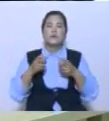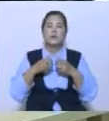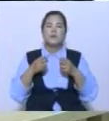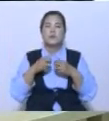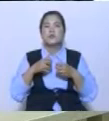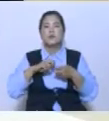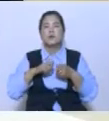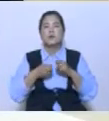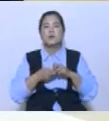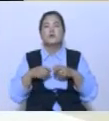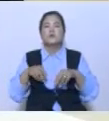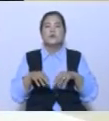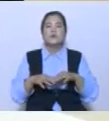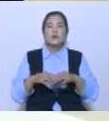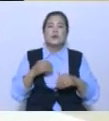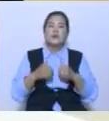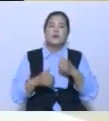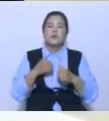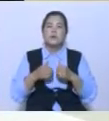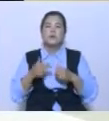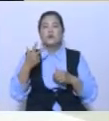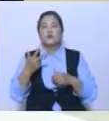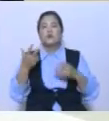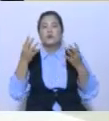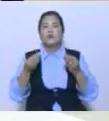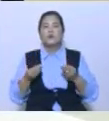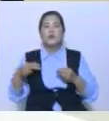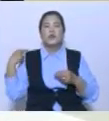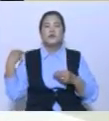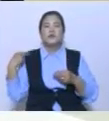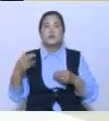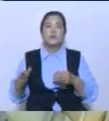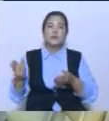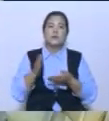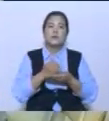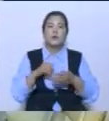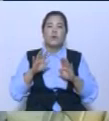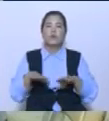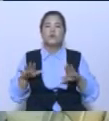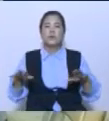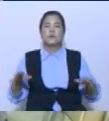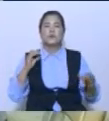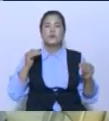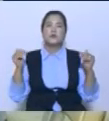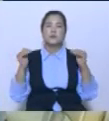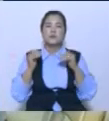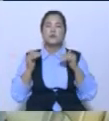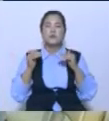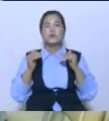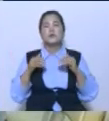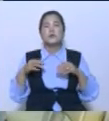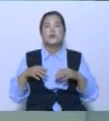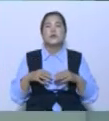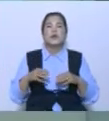қатысуымен әскерге дайындық түрлі сайыстар, үш күндік әскери патриоттық дала жиыны оқушылар мен студенттерді әскери бөлімге